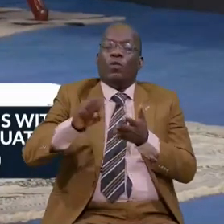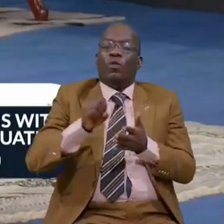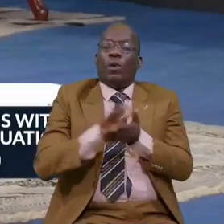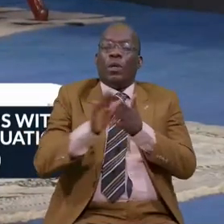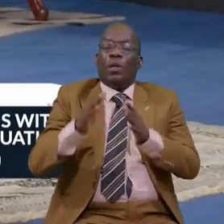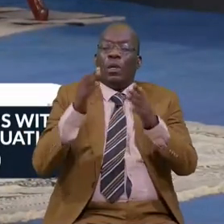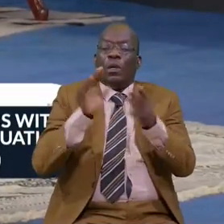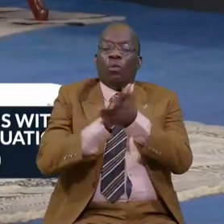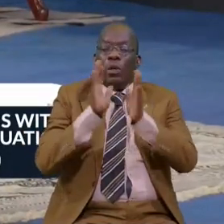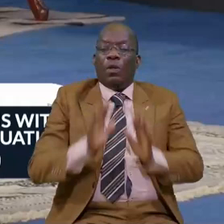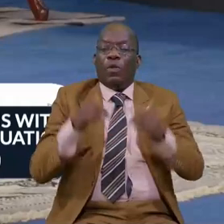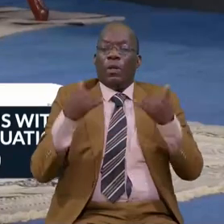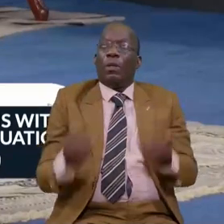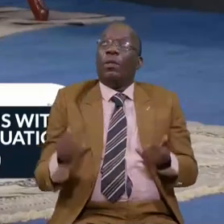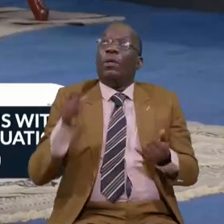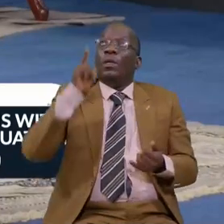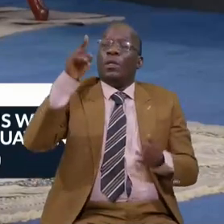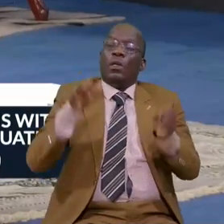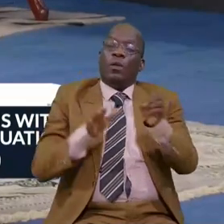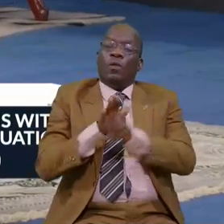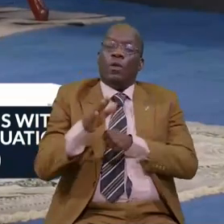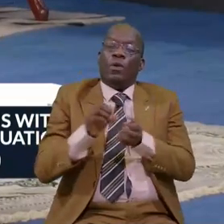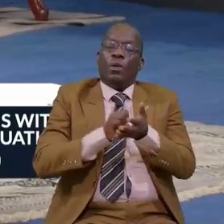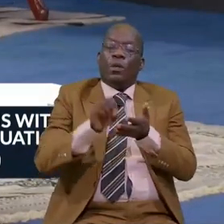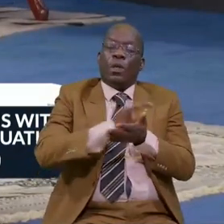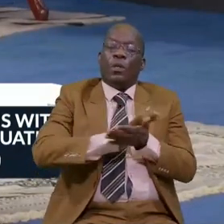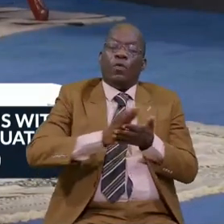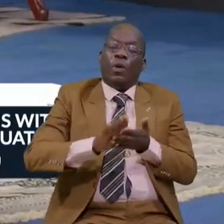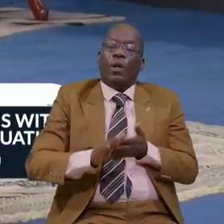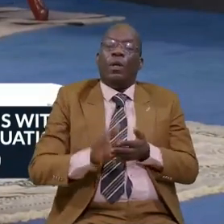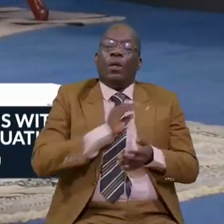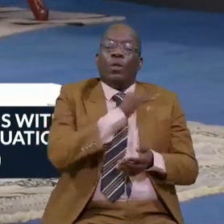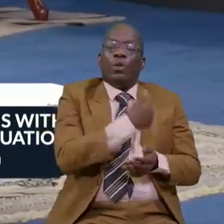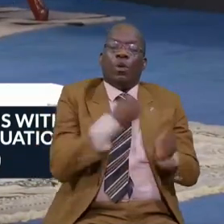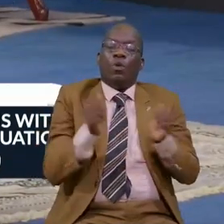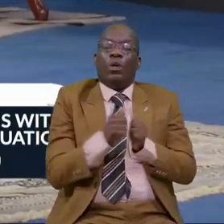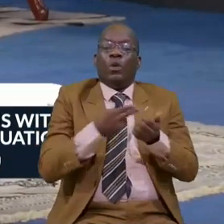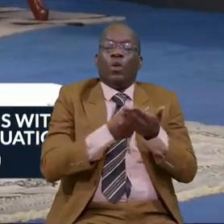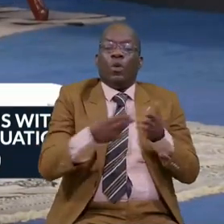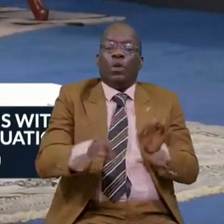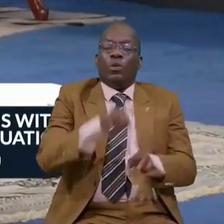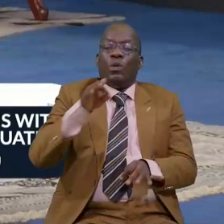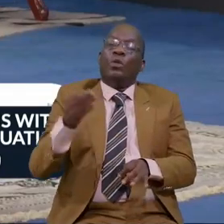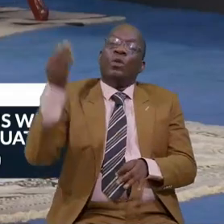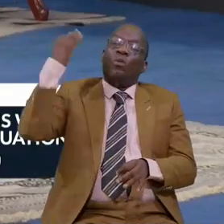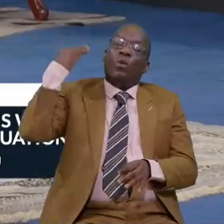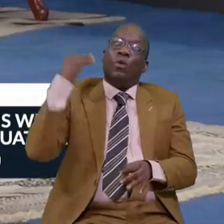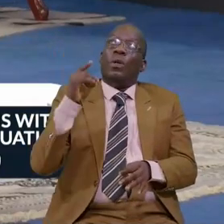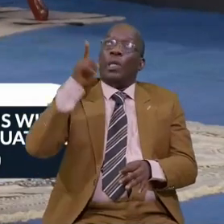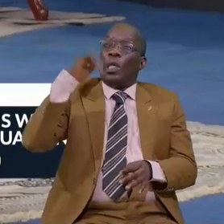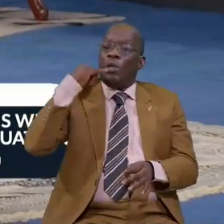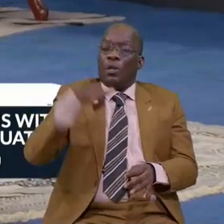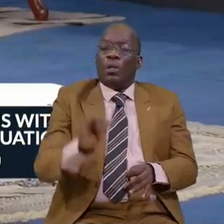passé, il sanctifie les croyants aujourd'hui. Il a rempli les âmes sanctifiées